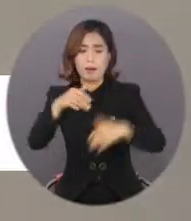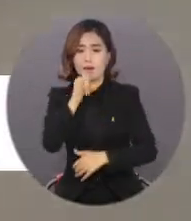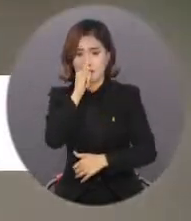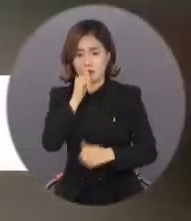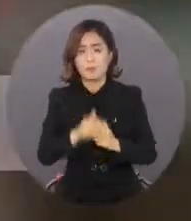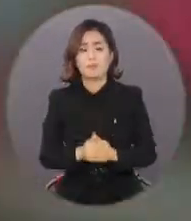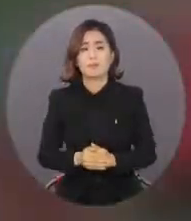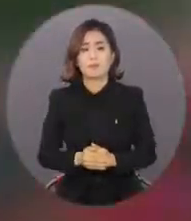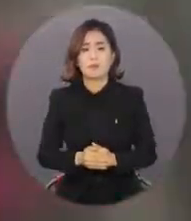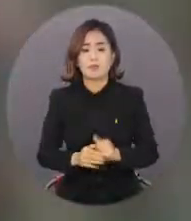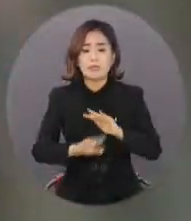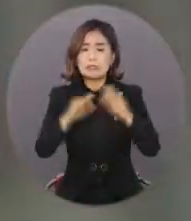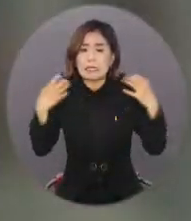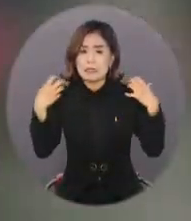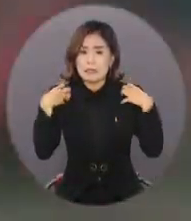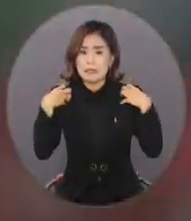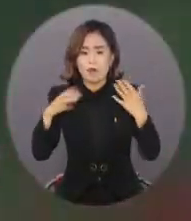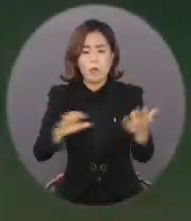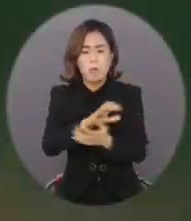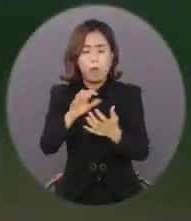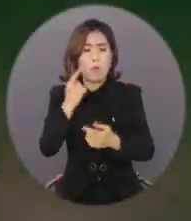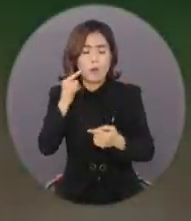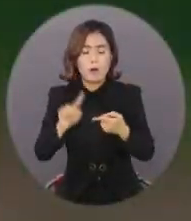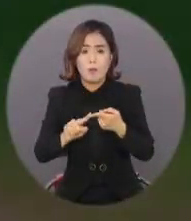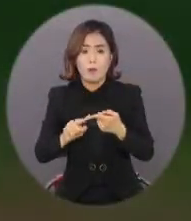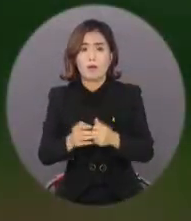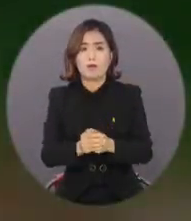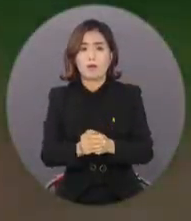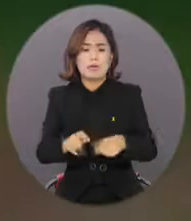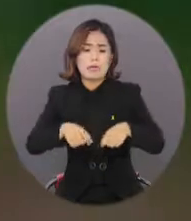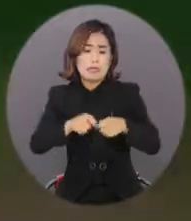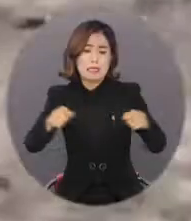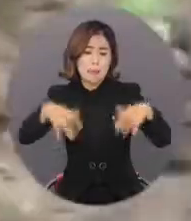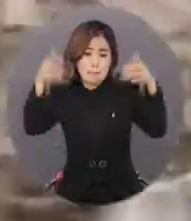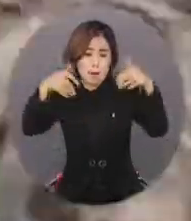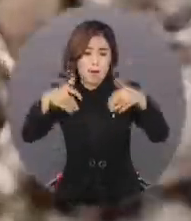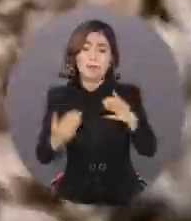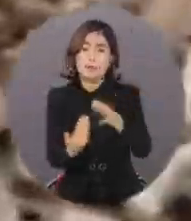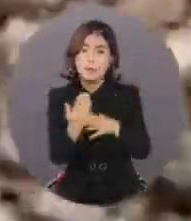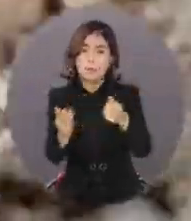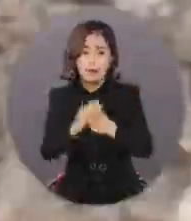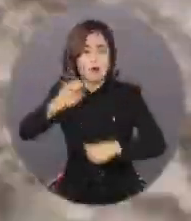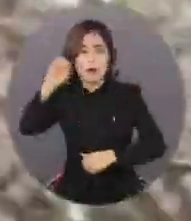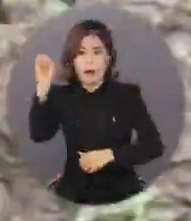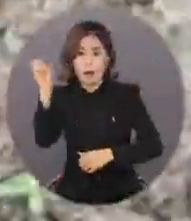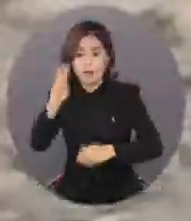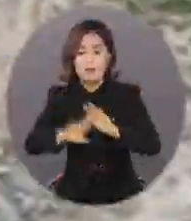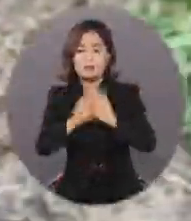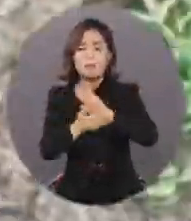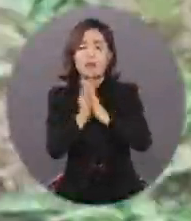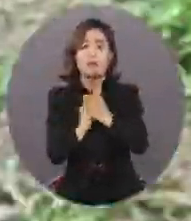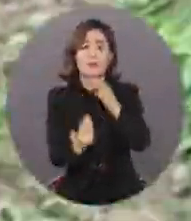내렸습니다. 기상청은 대기가 불안정해 폭이 좁은 형태의 긴 비구름대가 발달하면서 갑작스런